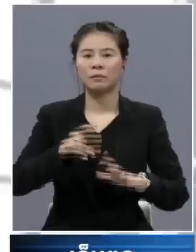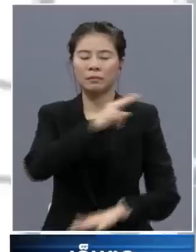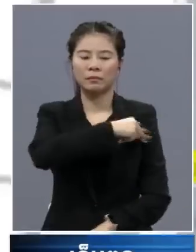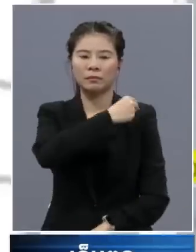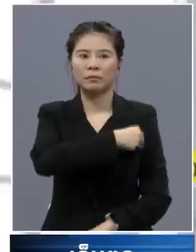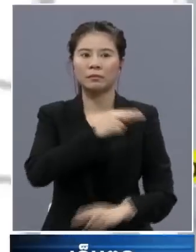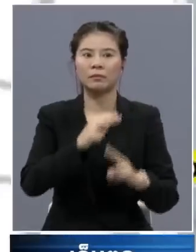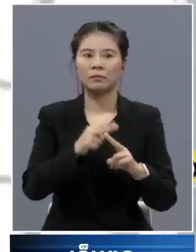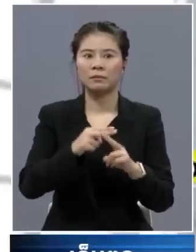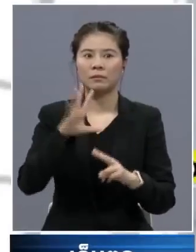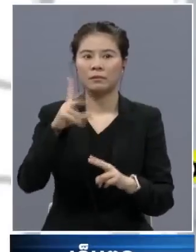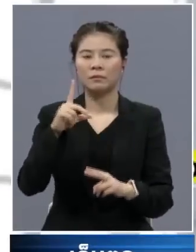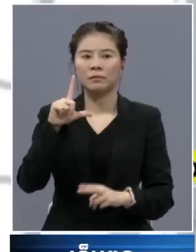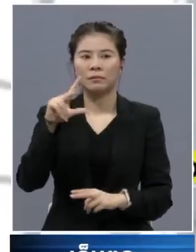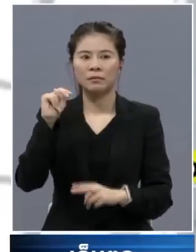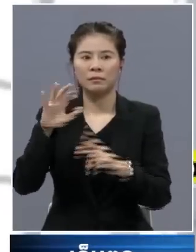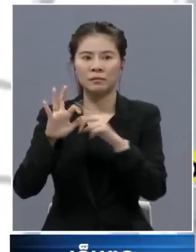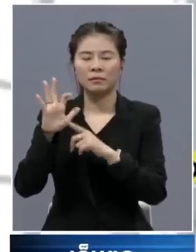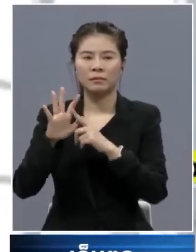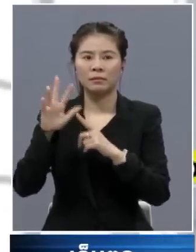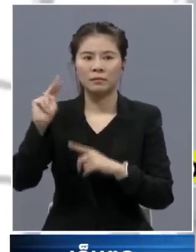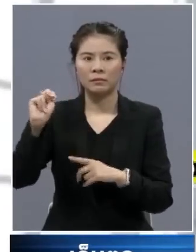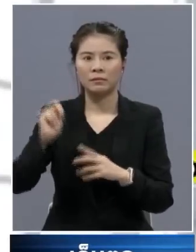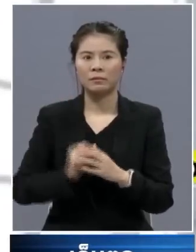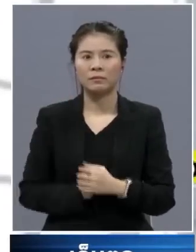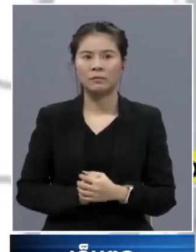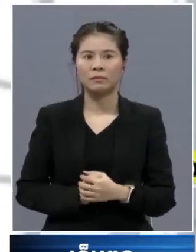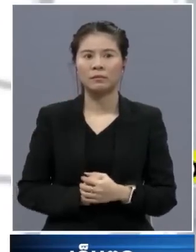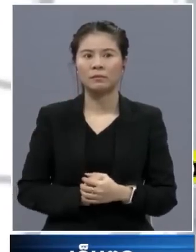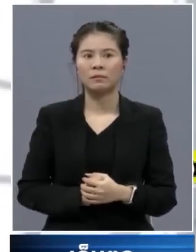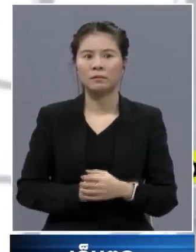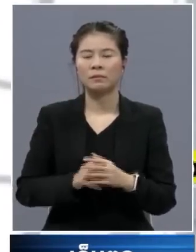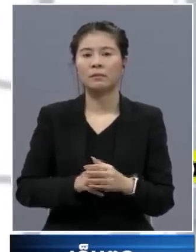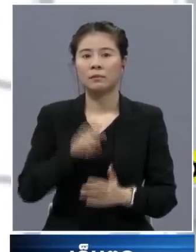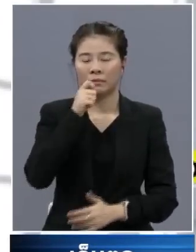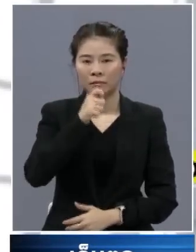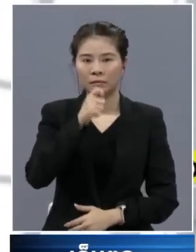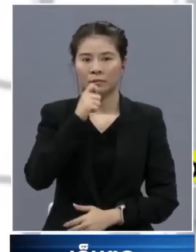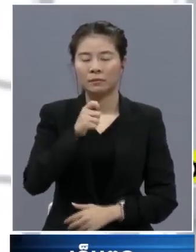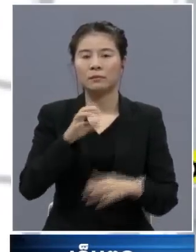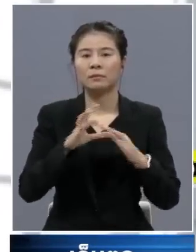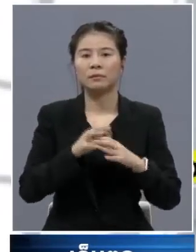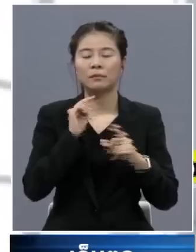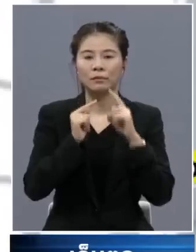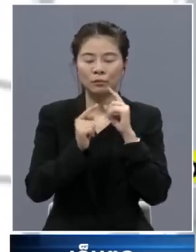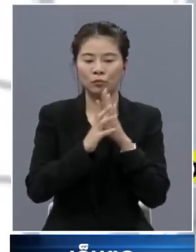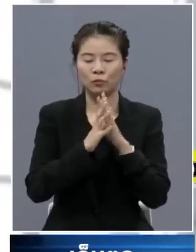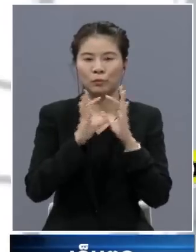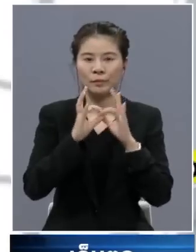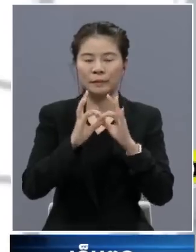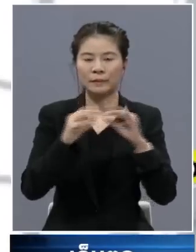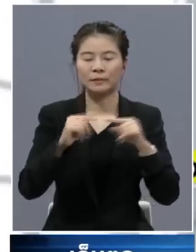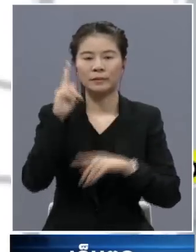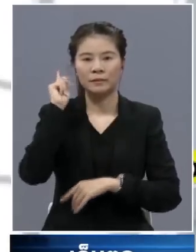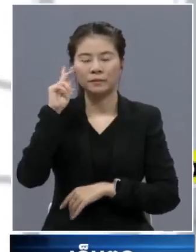วเนี่ยแสดงความคิดเห็นนี้นะฮะช่วงที่คุณหมอไปให้สัมภาษณ์ผ่านรายการอยากมีเรื่องคุยทางช่องทางของข่าว